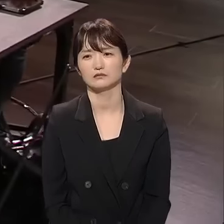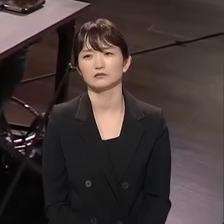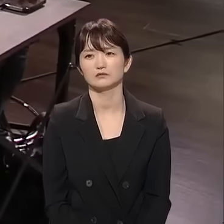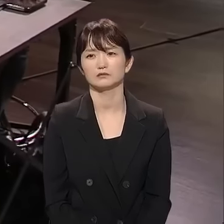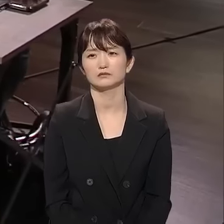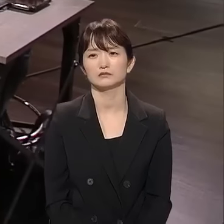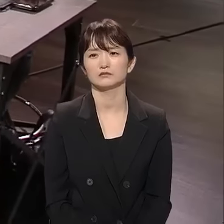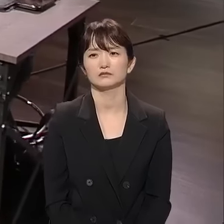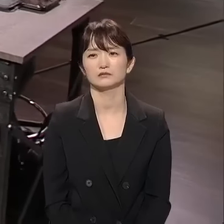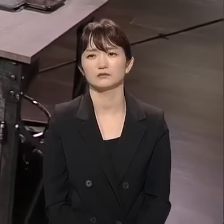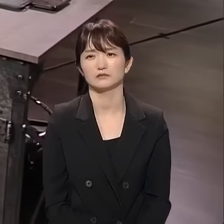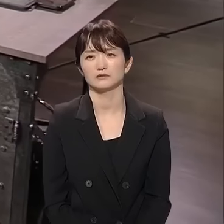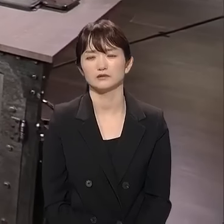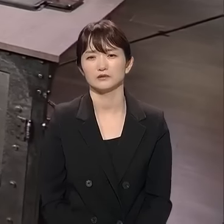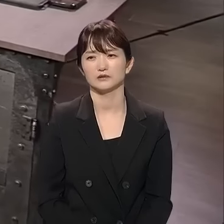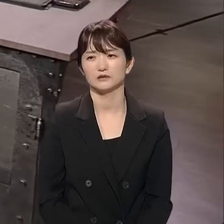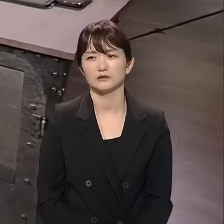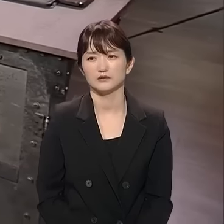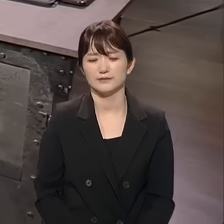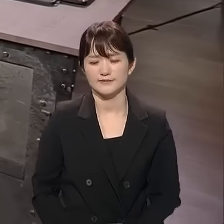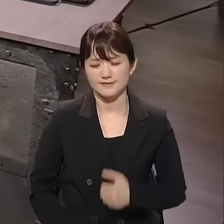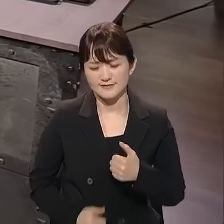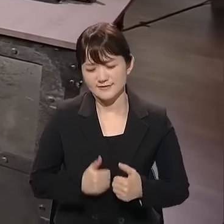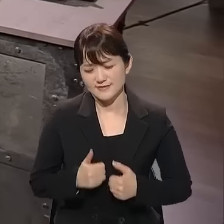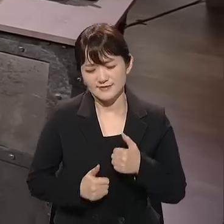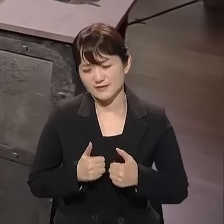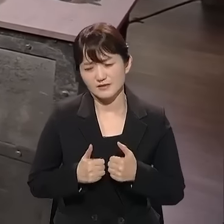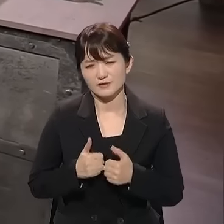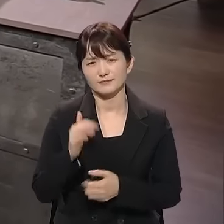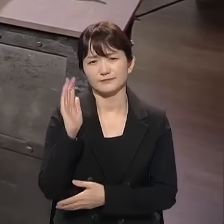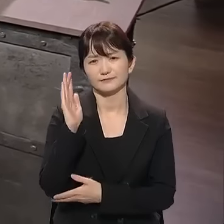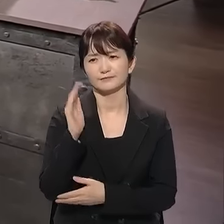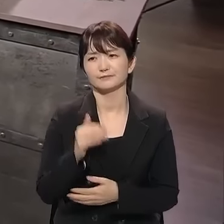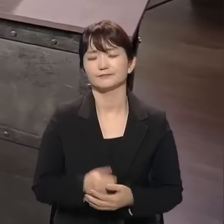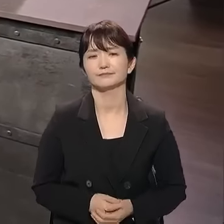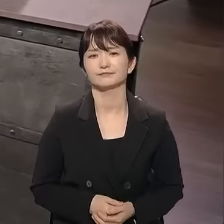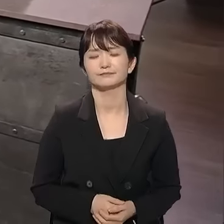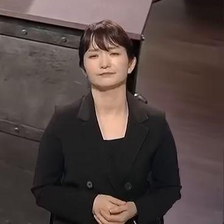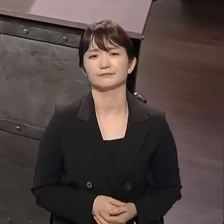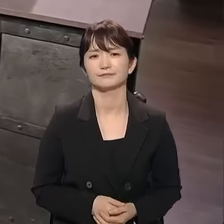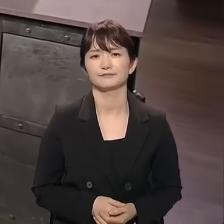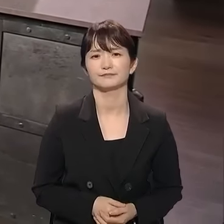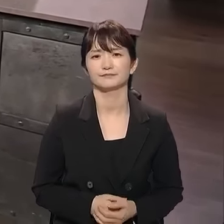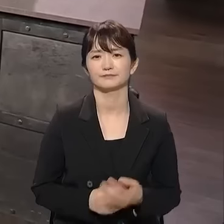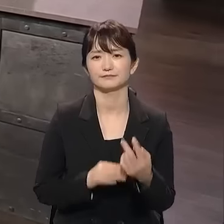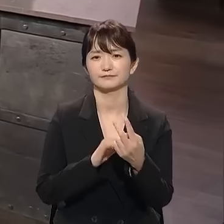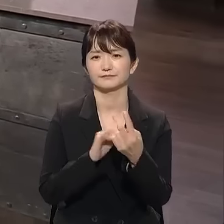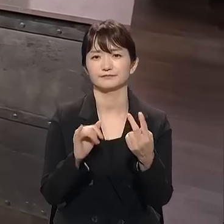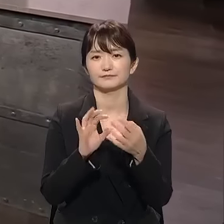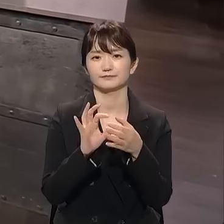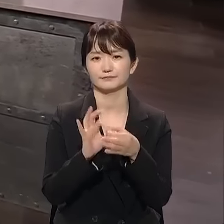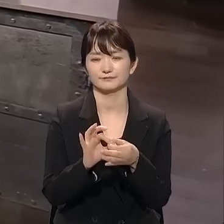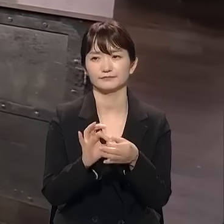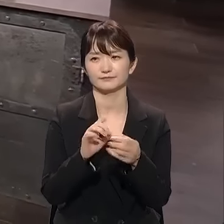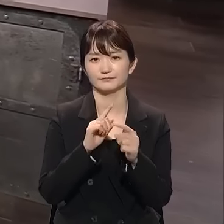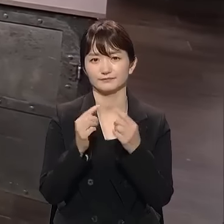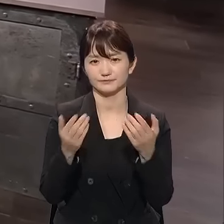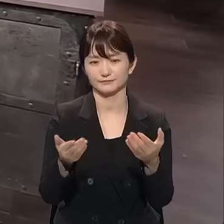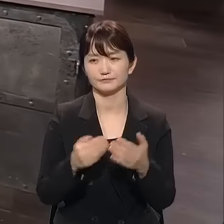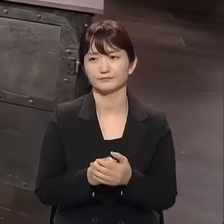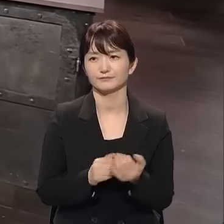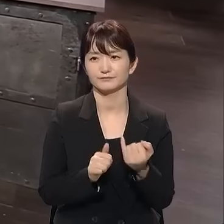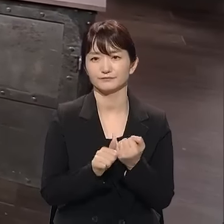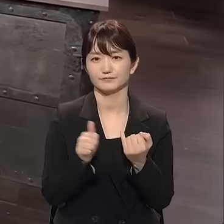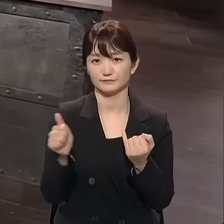정말 속 터지는 사연입니다 예 변호사님 그렇습니다 일단 두 사람 관계를 좀 말씀을 드릴게요